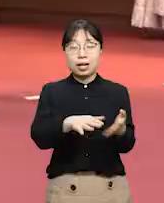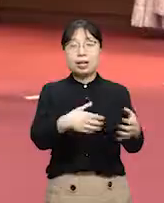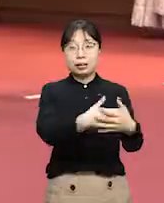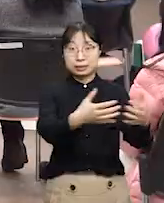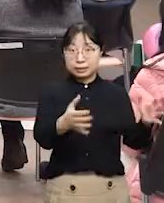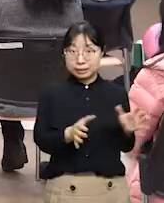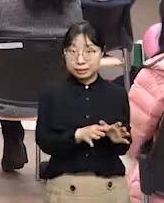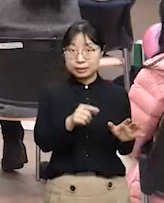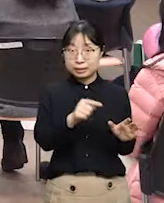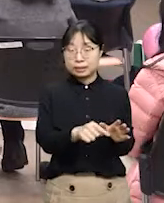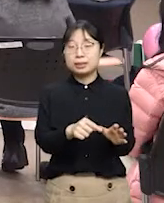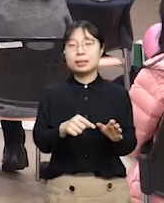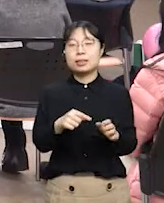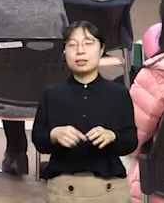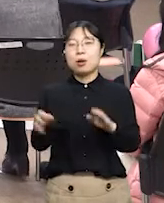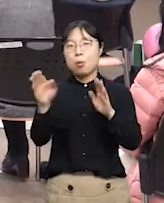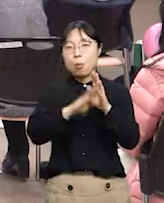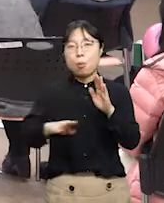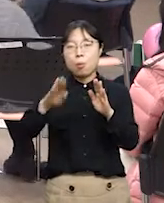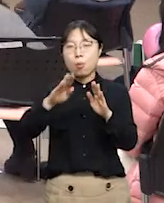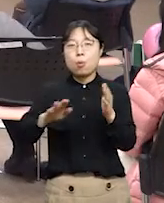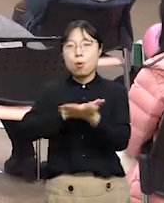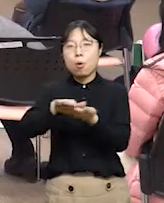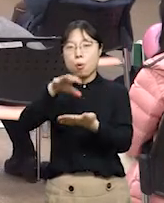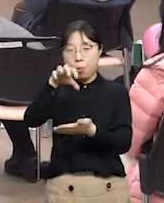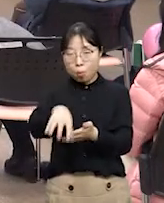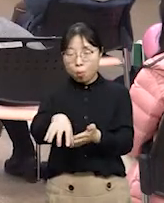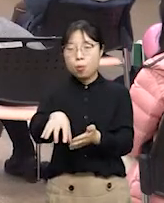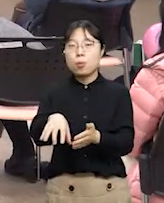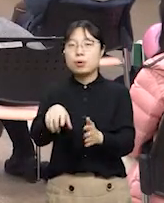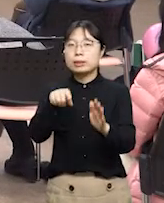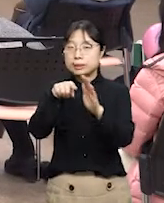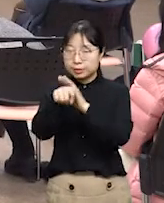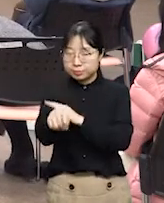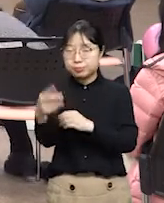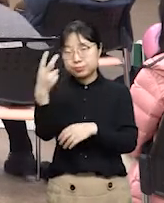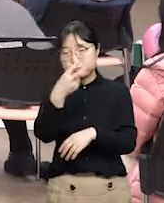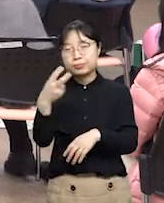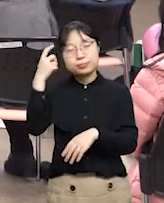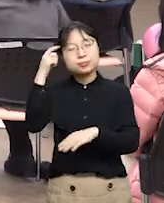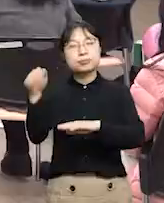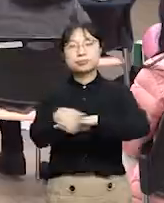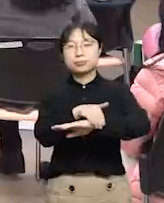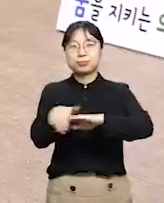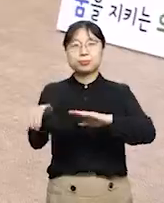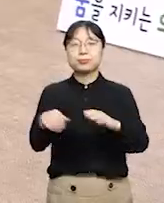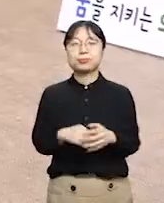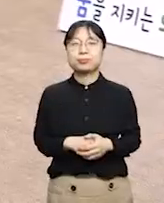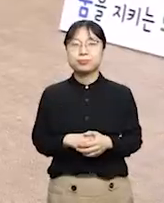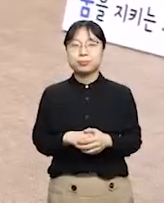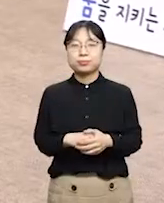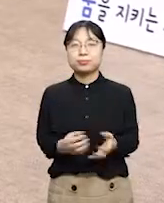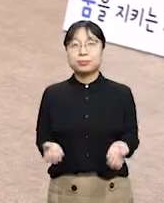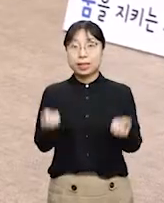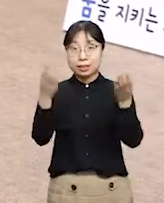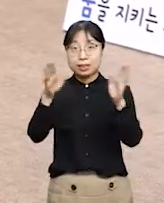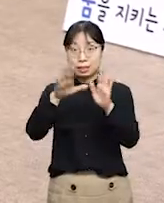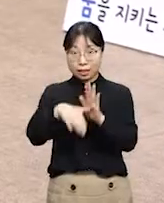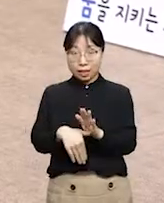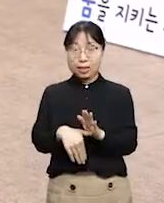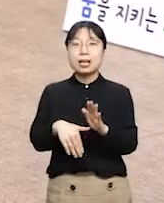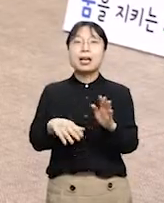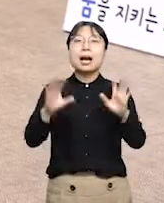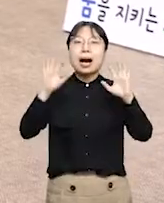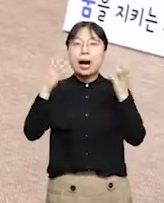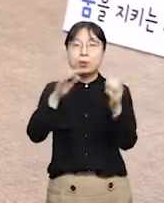시민을 대표해 공공 어린이 놀이터 관리에 직간접적으로 참여할 예정이라는데요. 이날 발대식에서는 특히